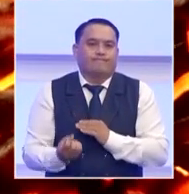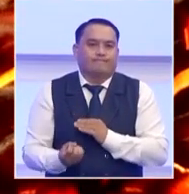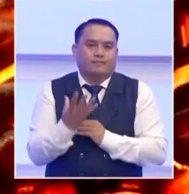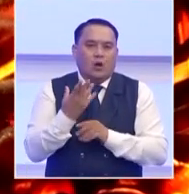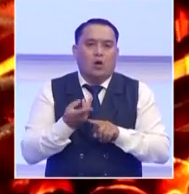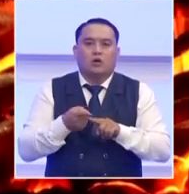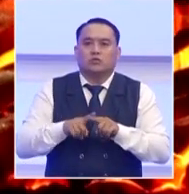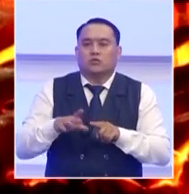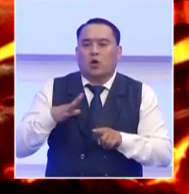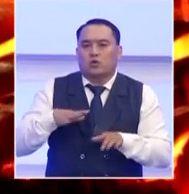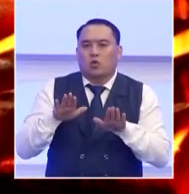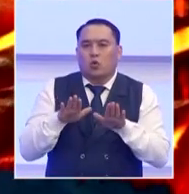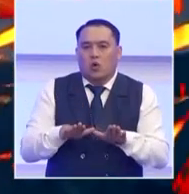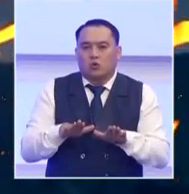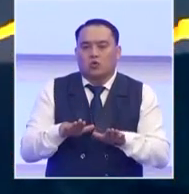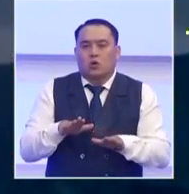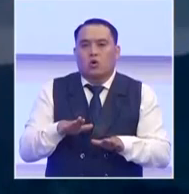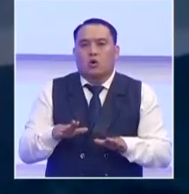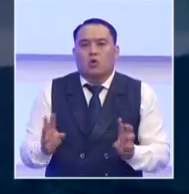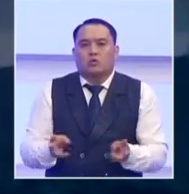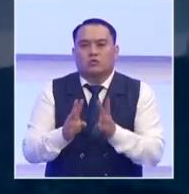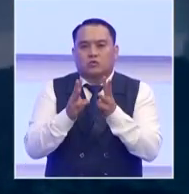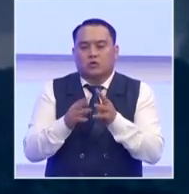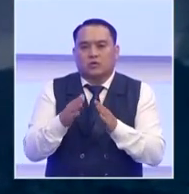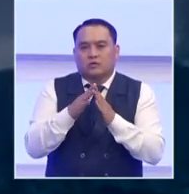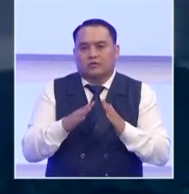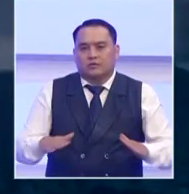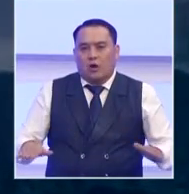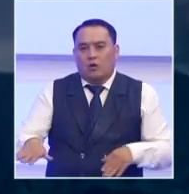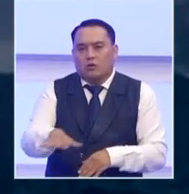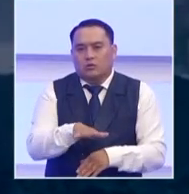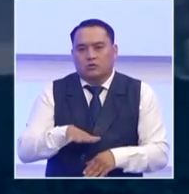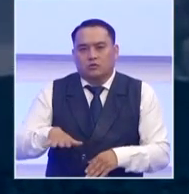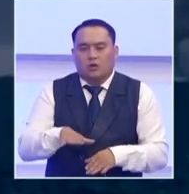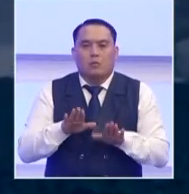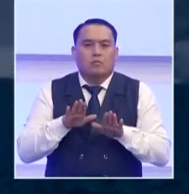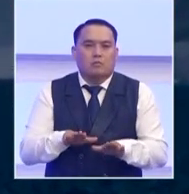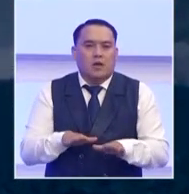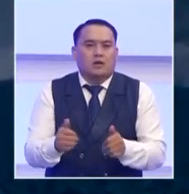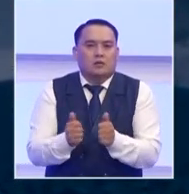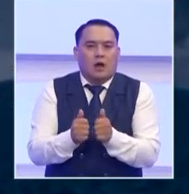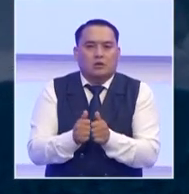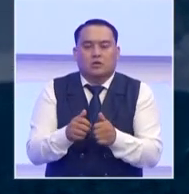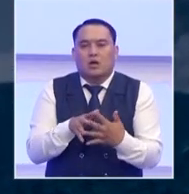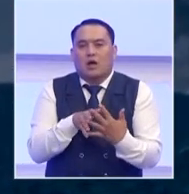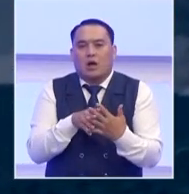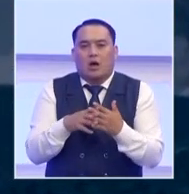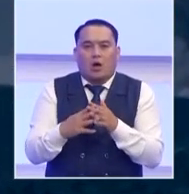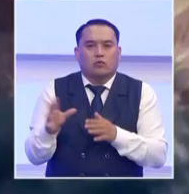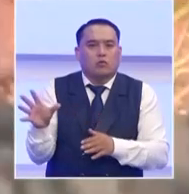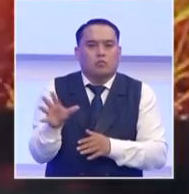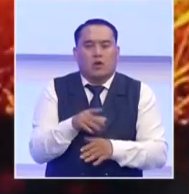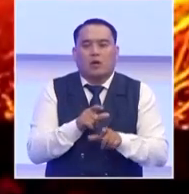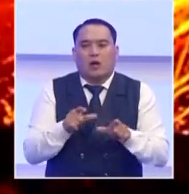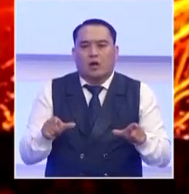шығысында орналасқан. Одан атқылаған от пен гүл таудың бөктеріне дейін жетті. Жергілікті билік жанартау маңында орналасқан елді мекен